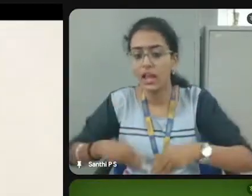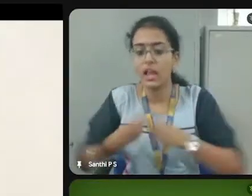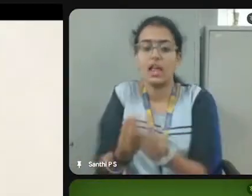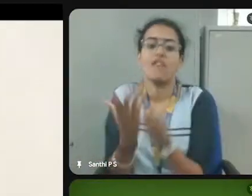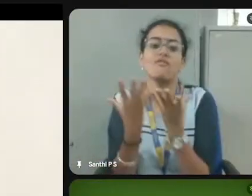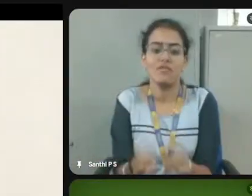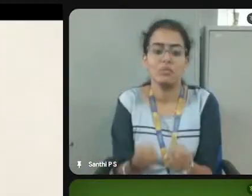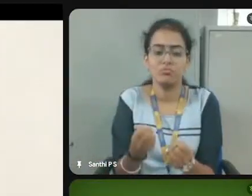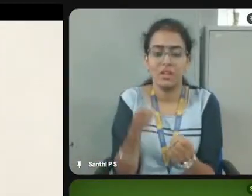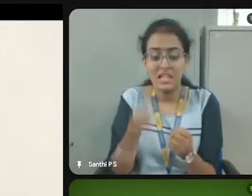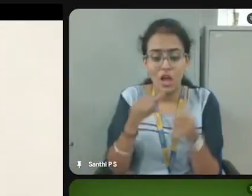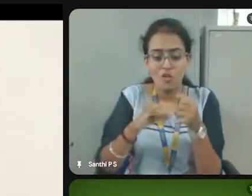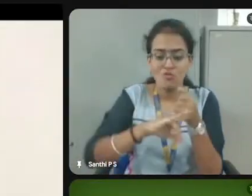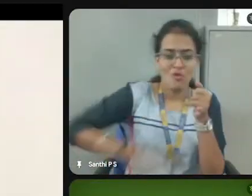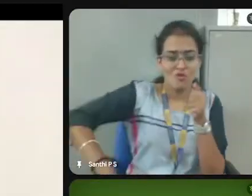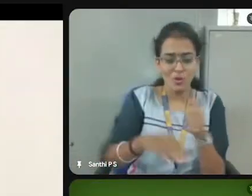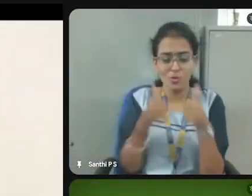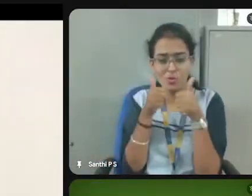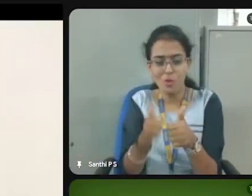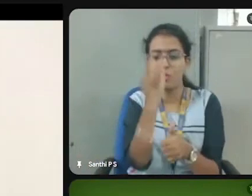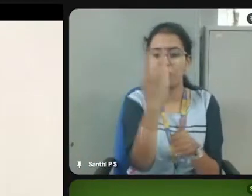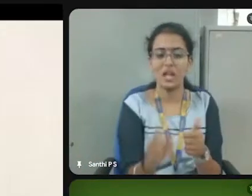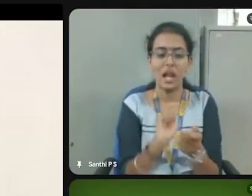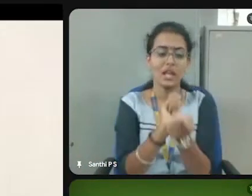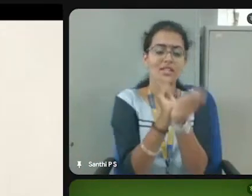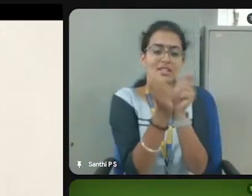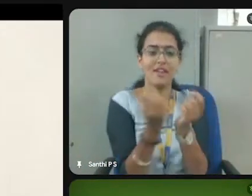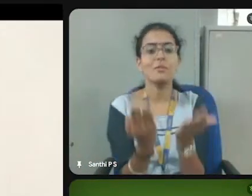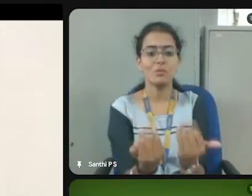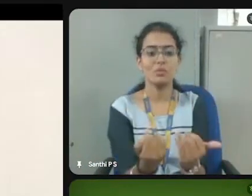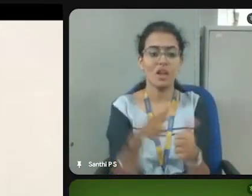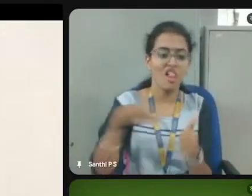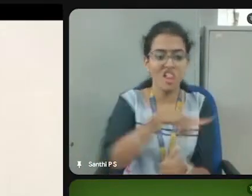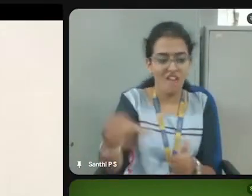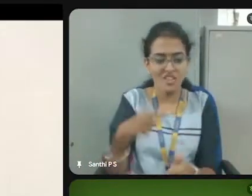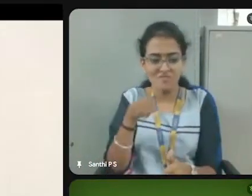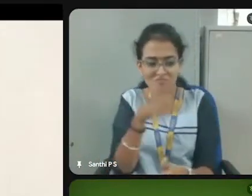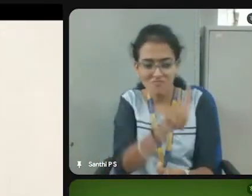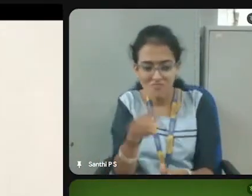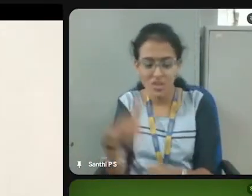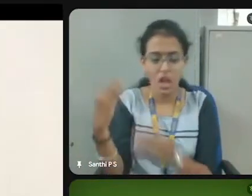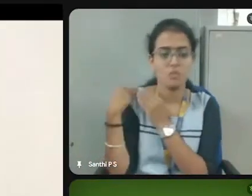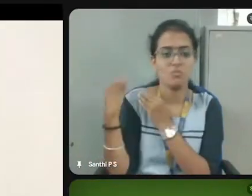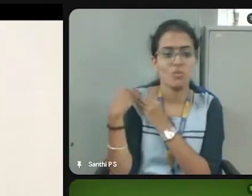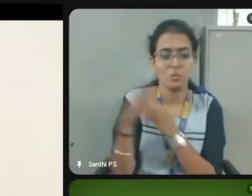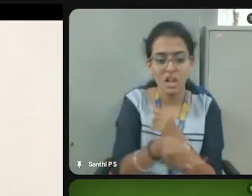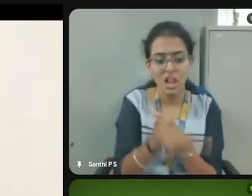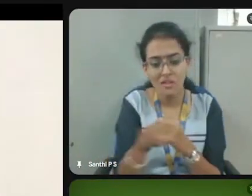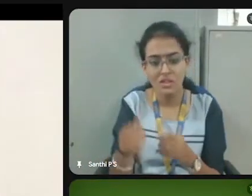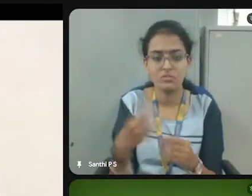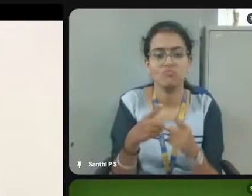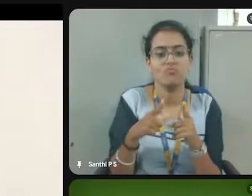ഉത്തമ പൗരനായിട്ട് സമൂഹത്തിലേക്ക് കൊണ്ടുവരാൻ നമ്മൾ ഓരോരുത്തരും ശ്രമിക്കണമെന്നാണ് എൻ്റെ വിനീതമായ